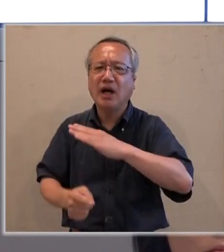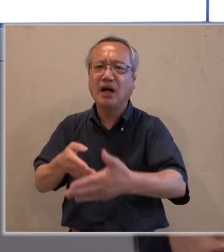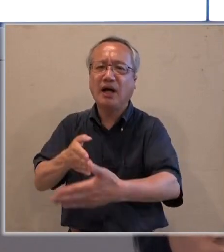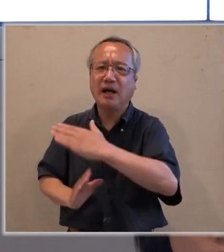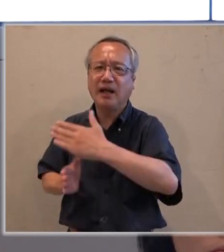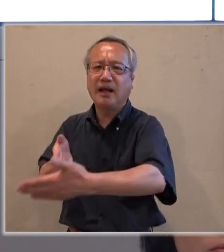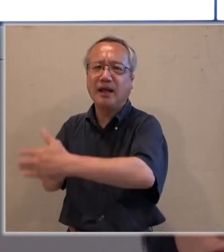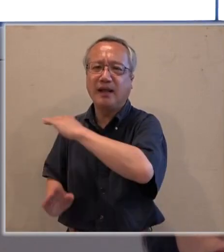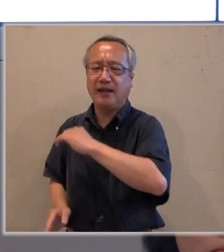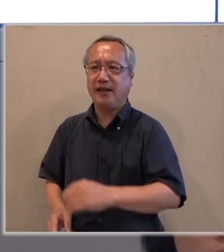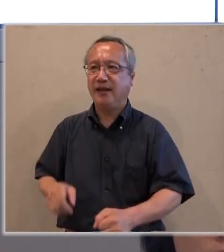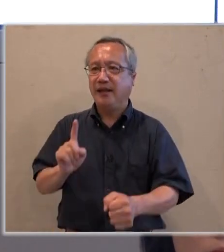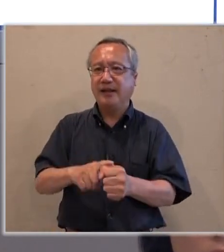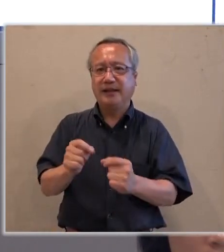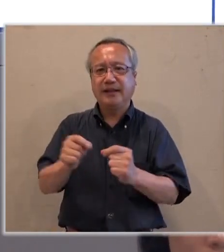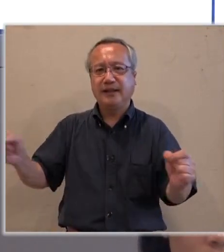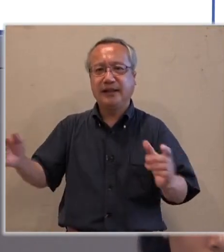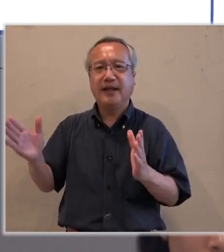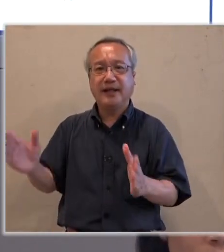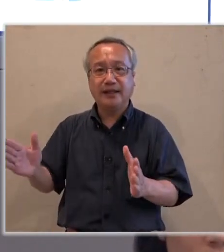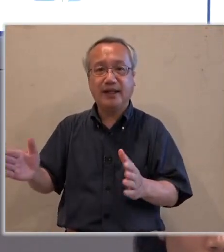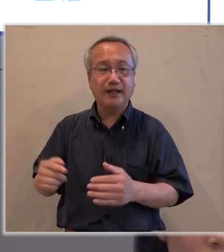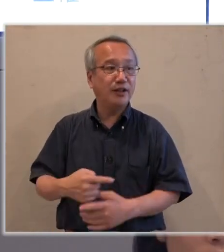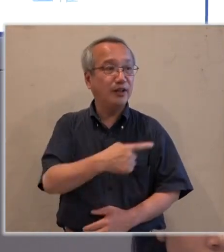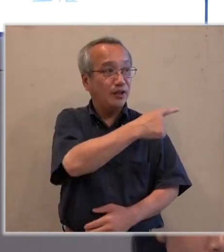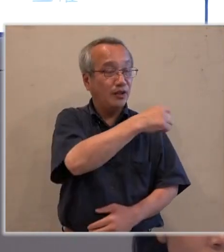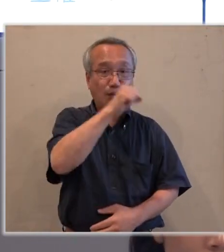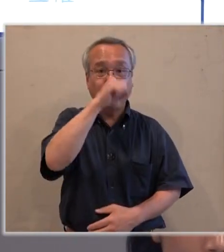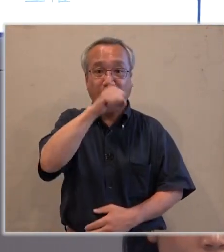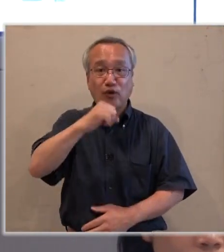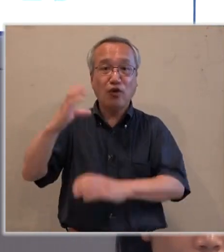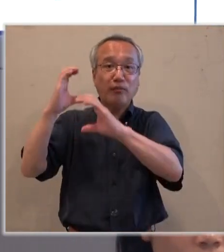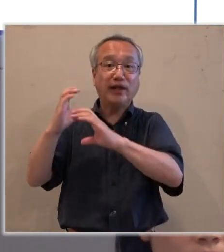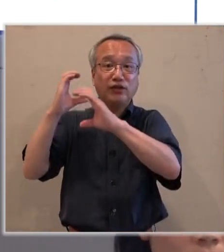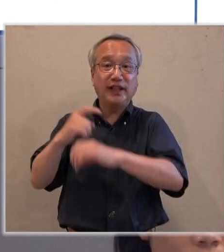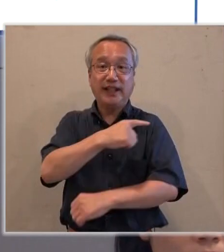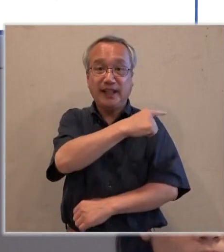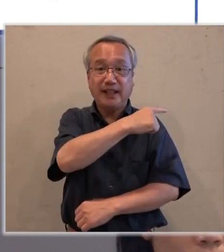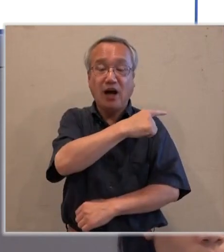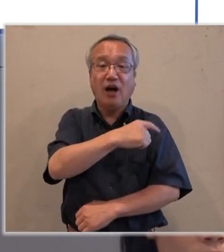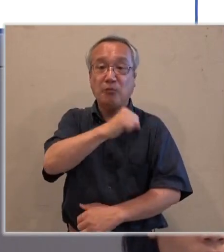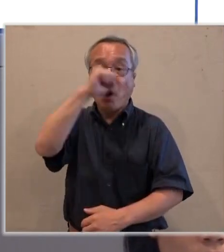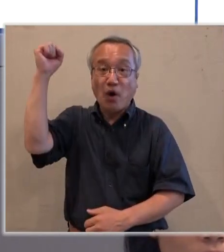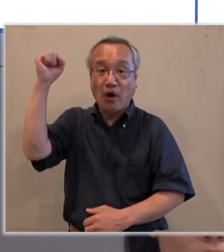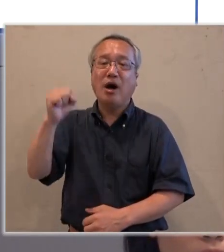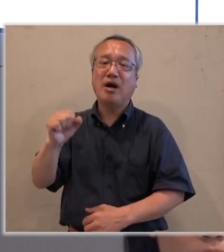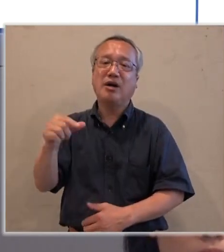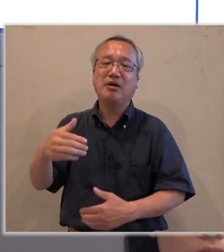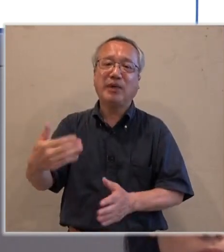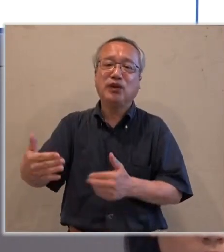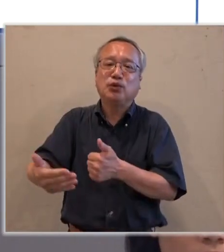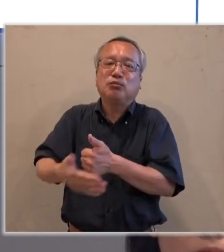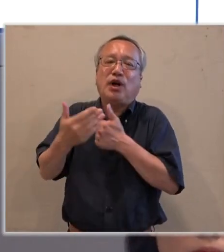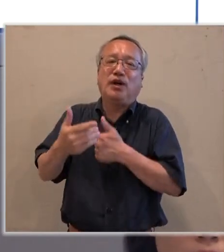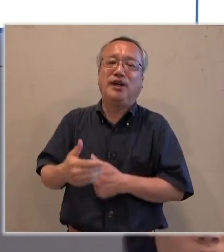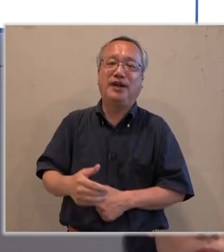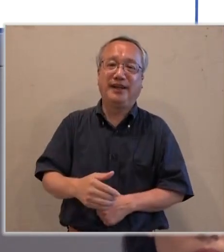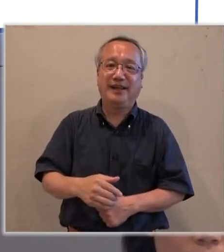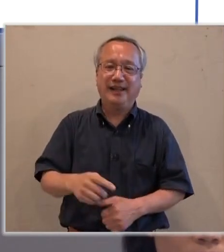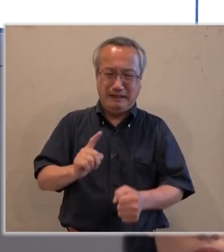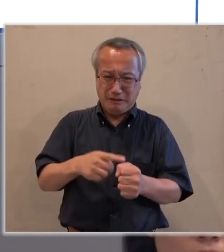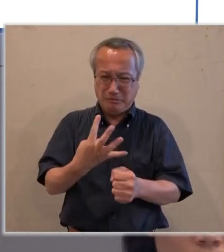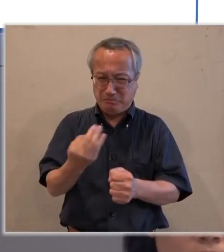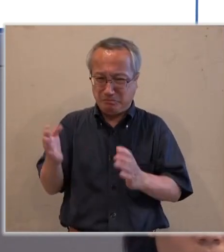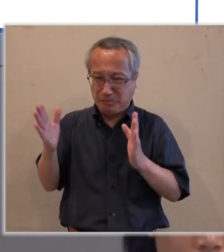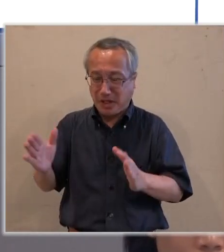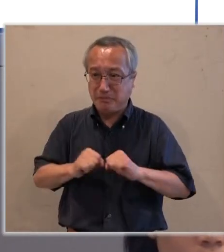年月準備して、僕も上野夏祭りも結局オンラインになったって言ったと思うんですけど、あれまだ救われた方で、かなり一生懸命何年も準備したのに